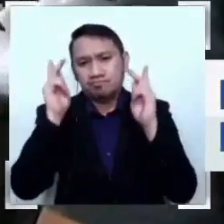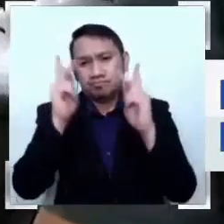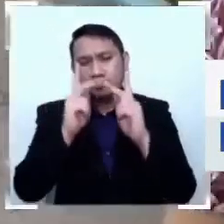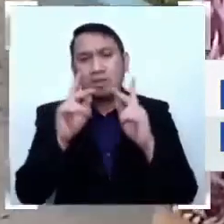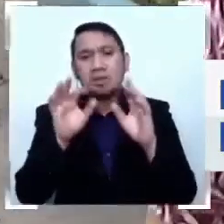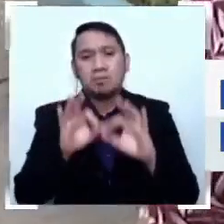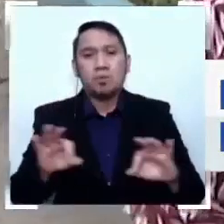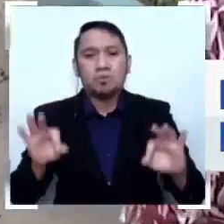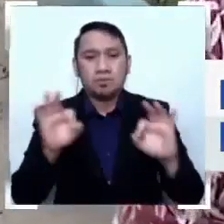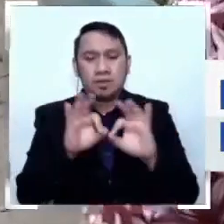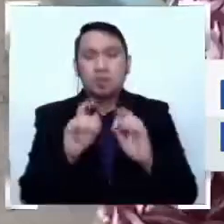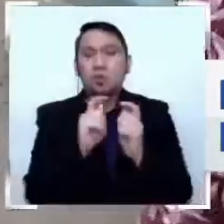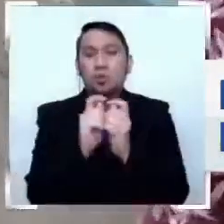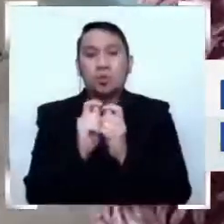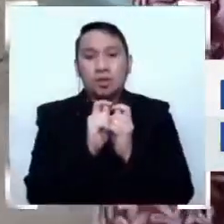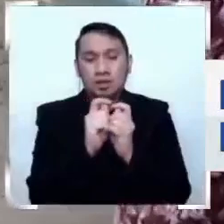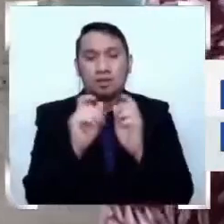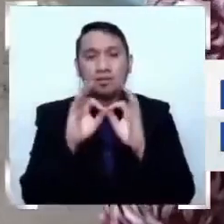pamilya.